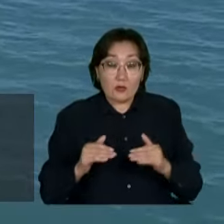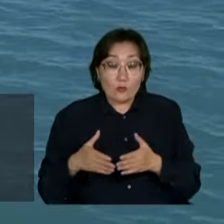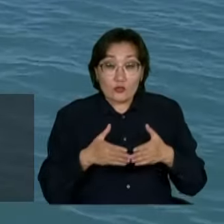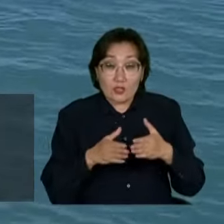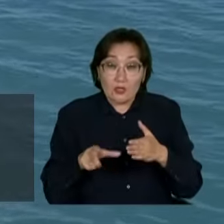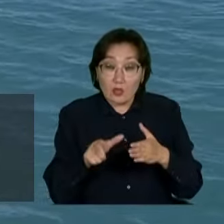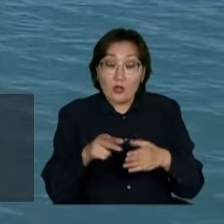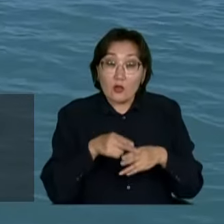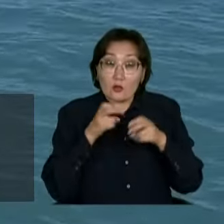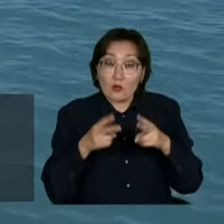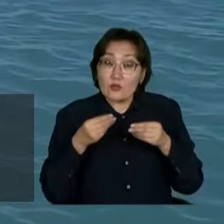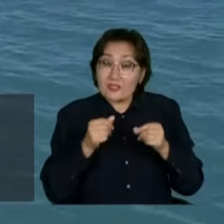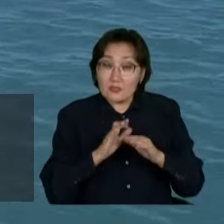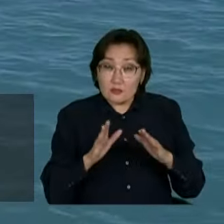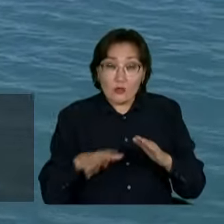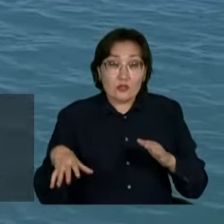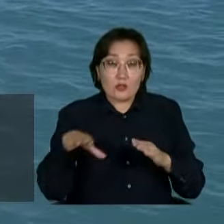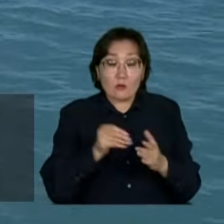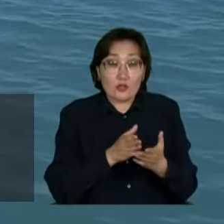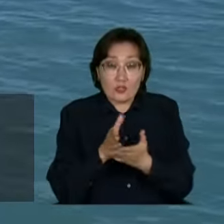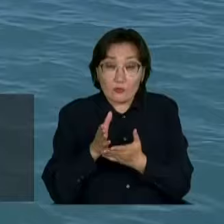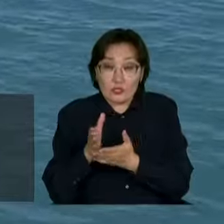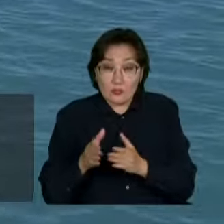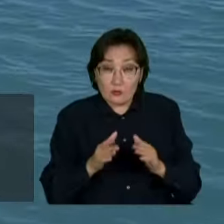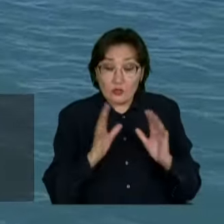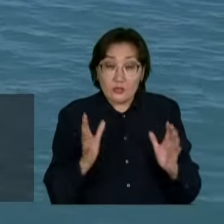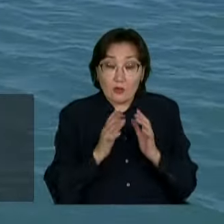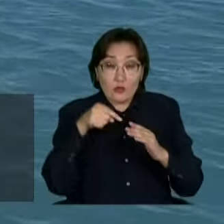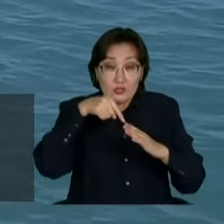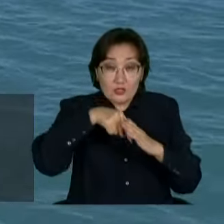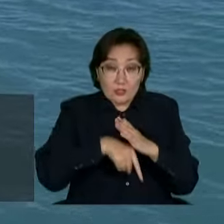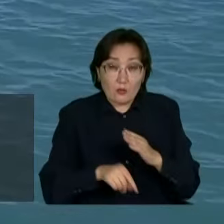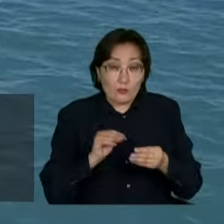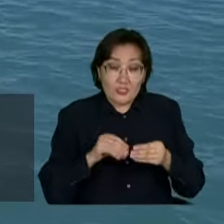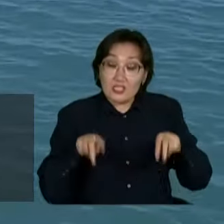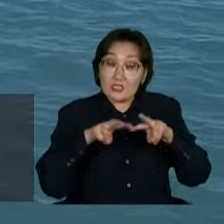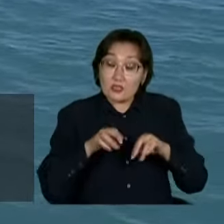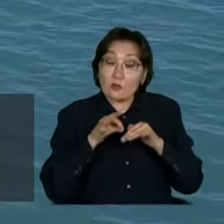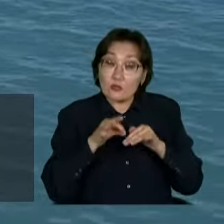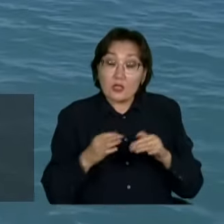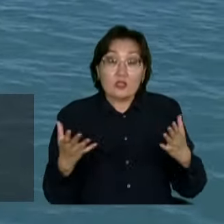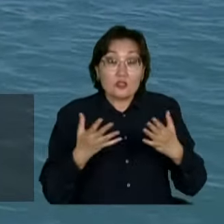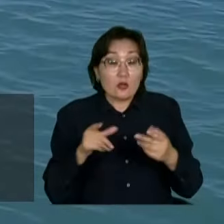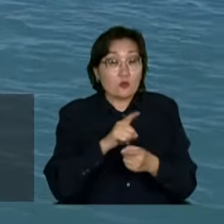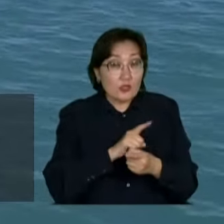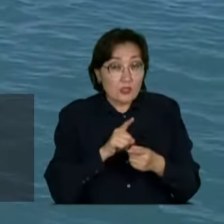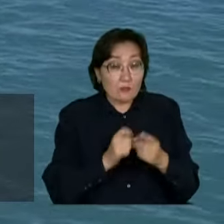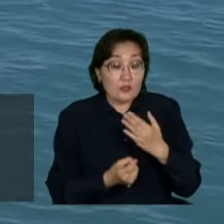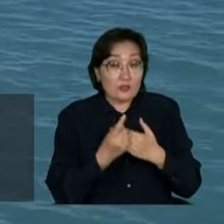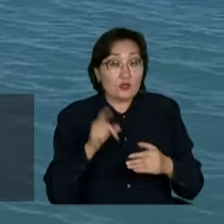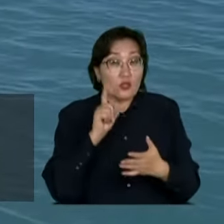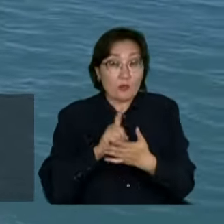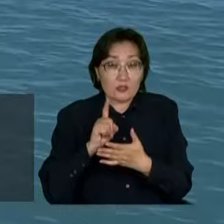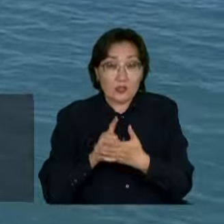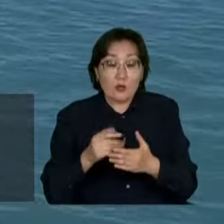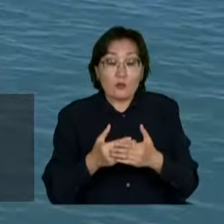жолдарының қауіпсіздігіне әсер еткен жоқ. Барлық маршрут сақталған. Көлдің тереңдігін үнемі тексеріп отырамыз. Қандай да өзгерістер болса, міндетті